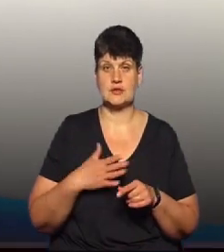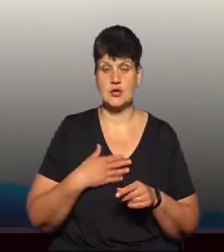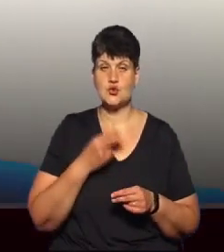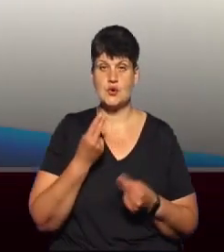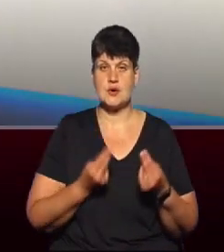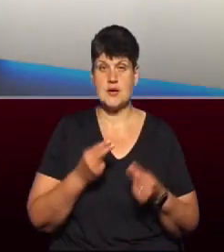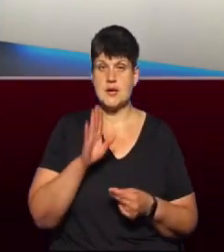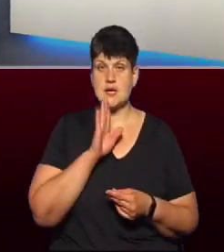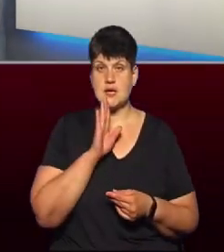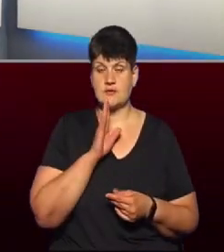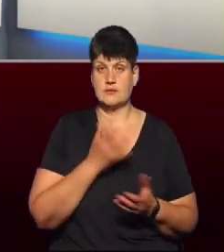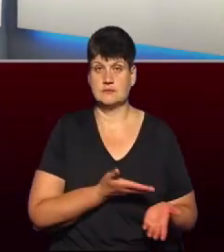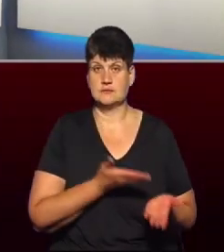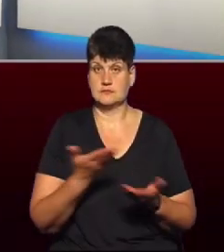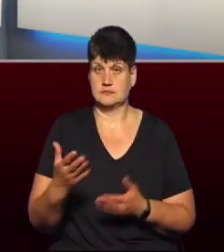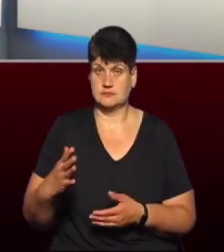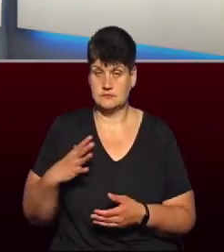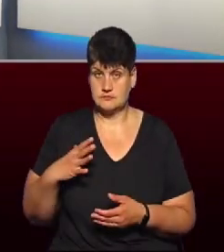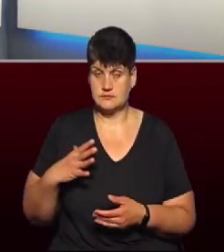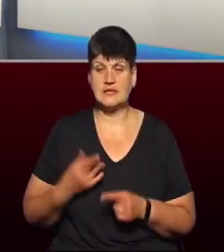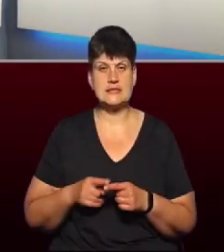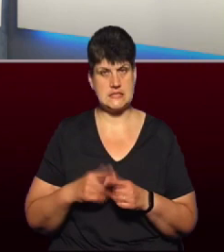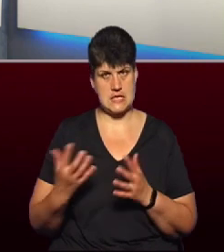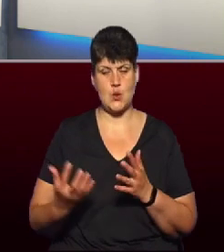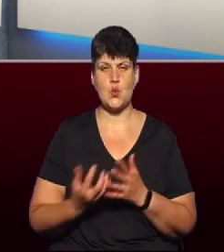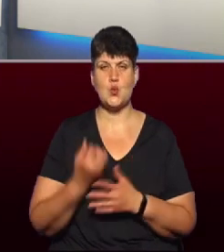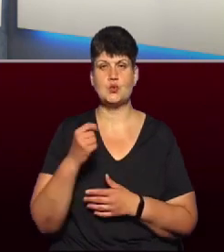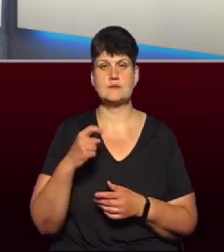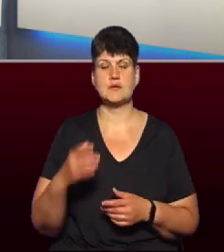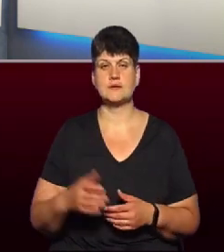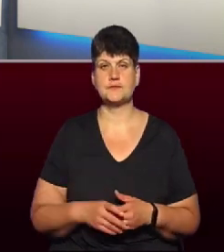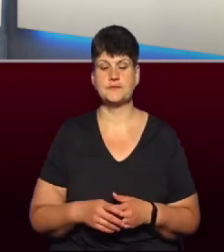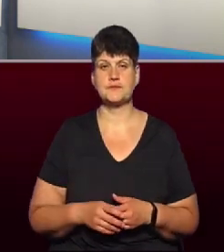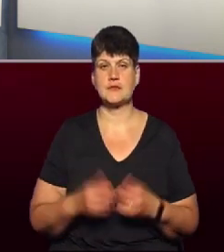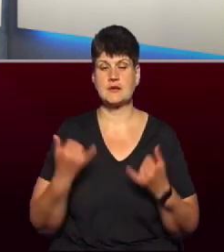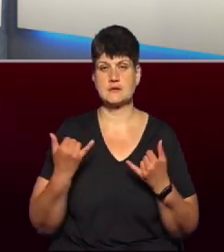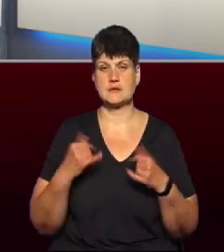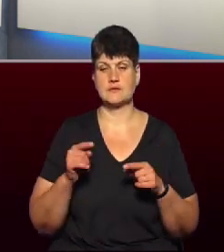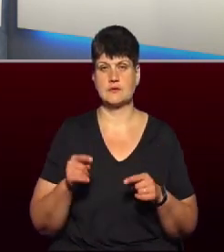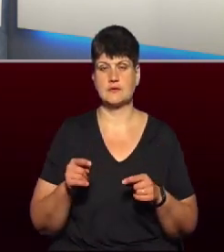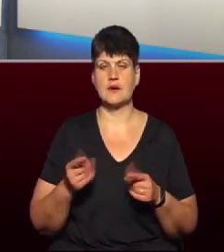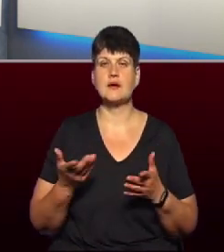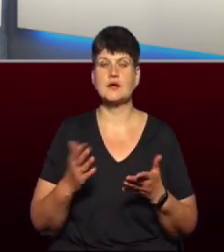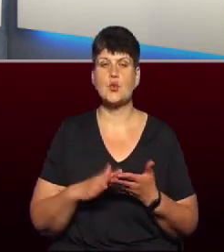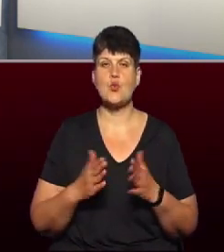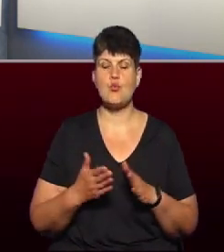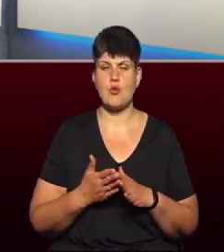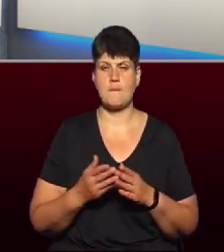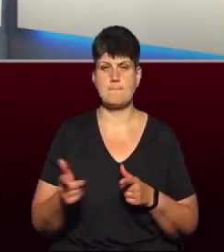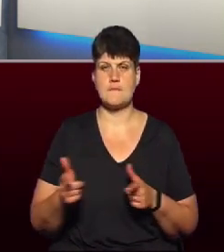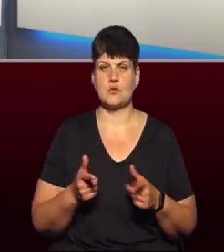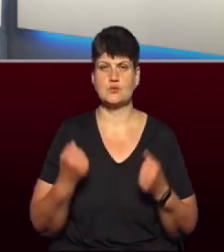запросили, це теж успіх. А які у нас умови для підготовки спортсменів? В нас